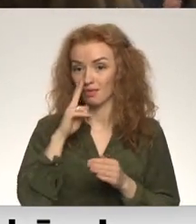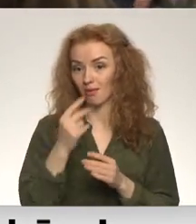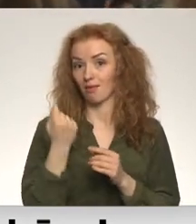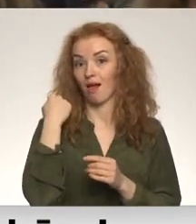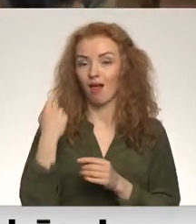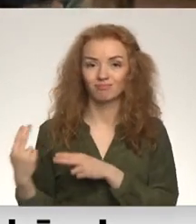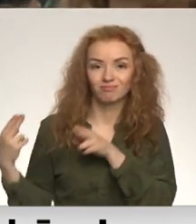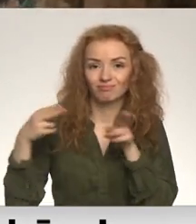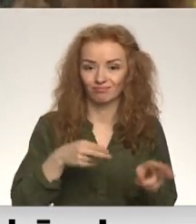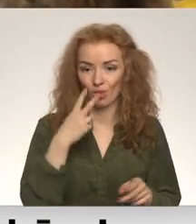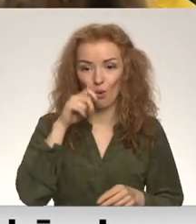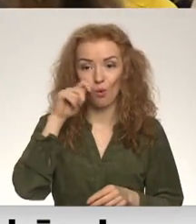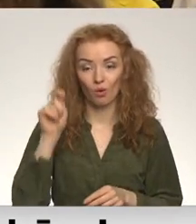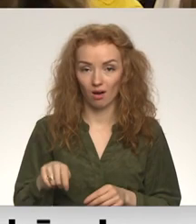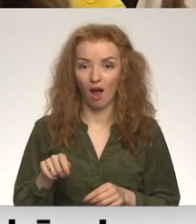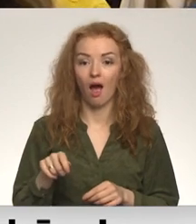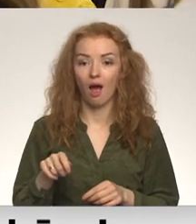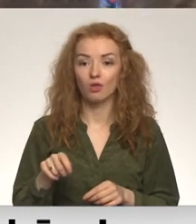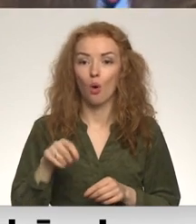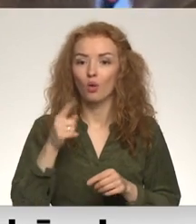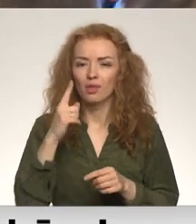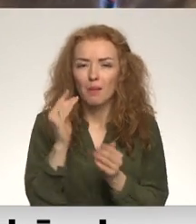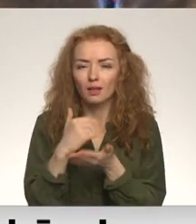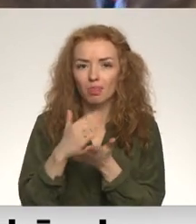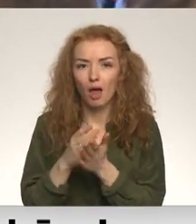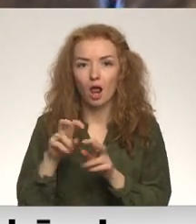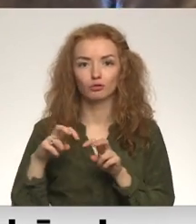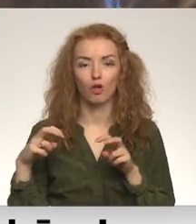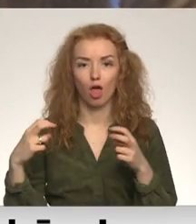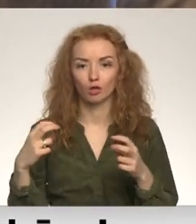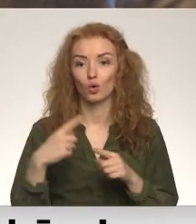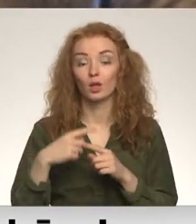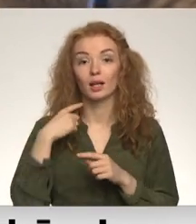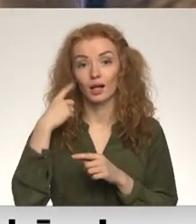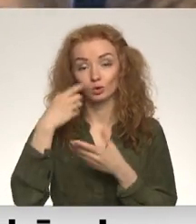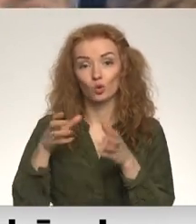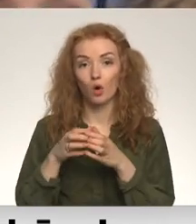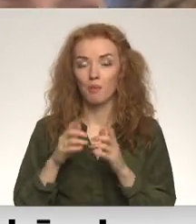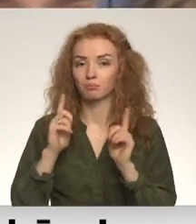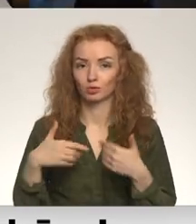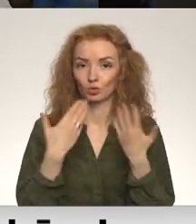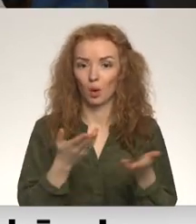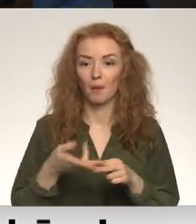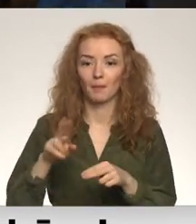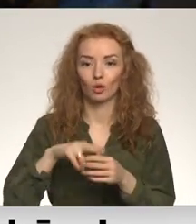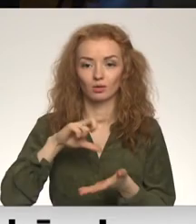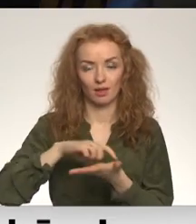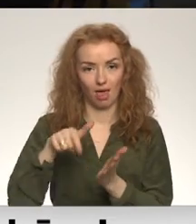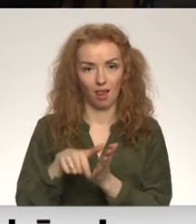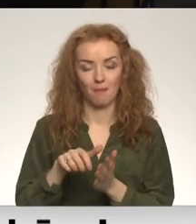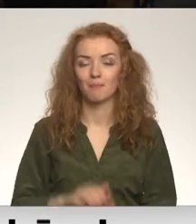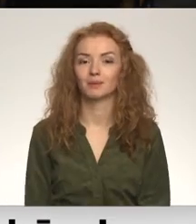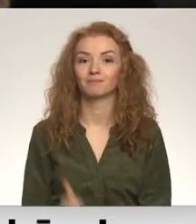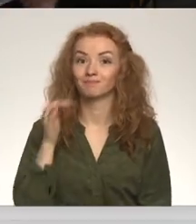atbraukuši no Ukrainas, vien mazākums palika sēžam. Domi skolai apsolījusi papildu telpas.